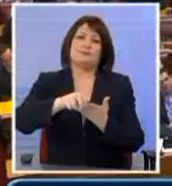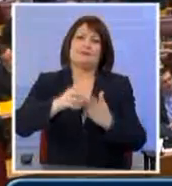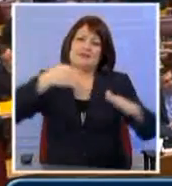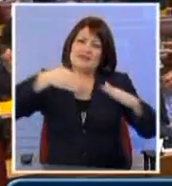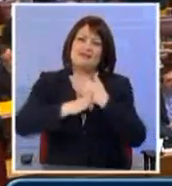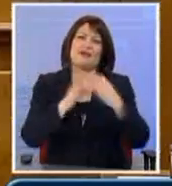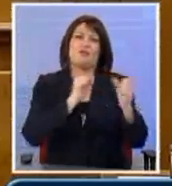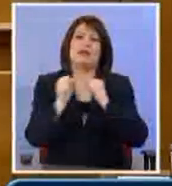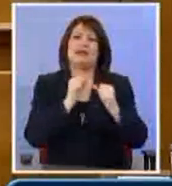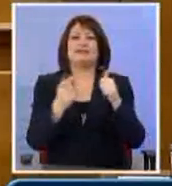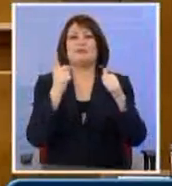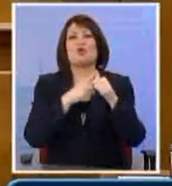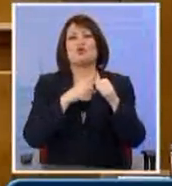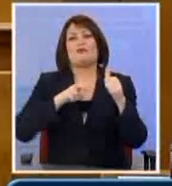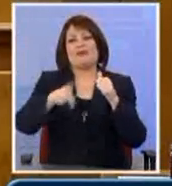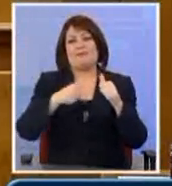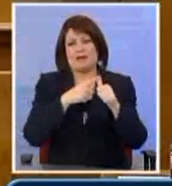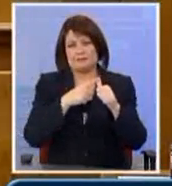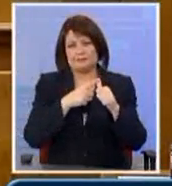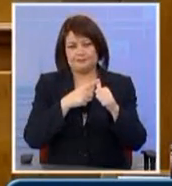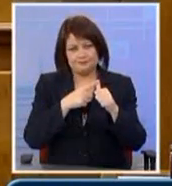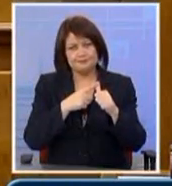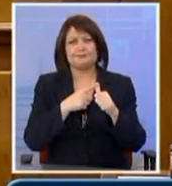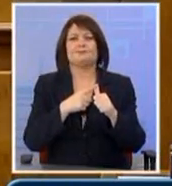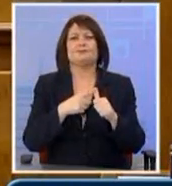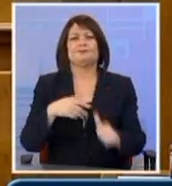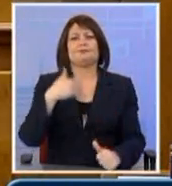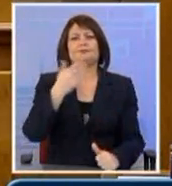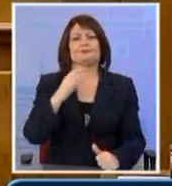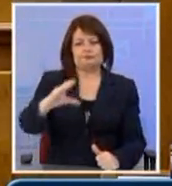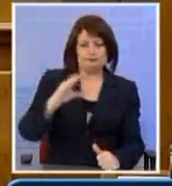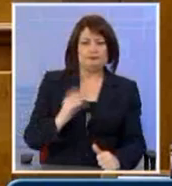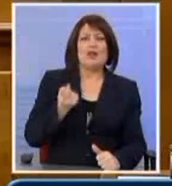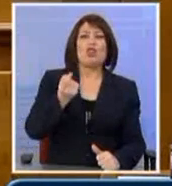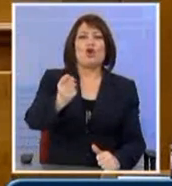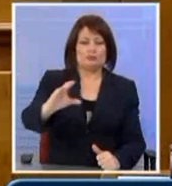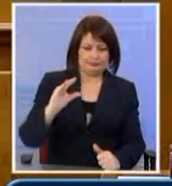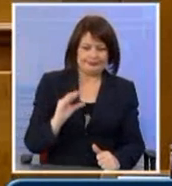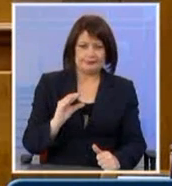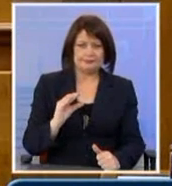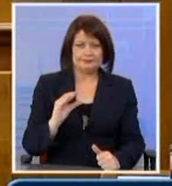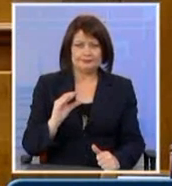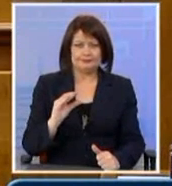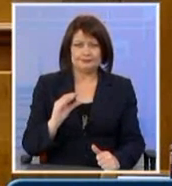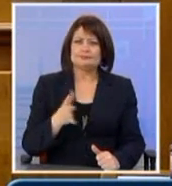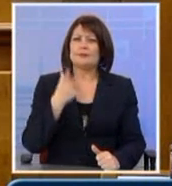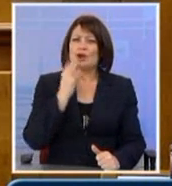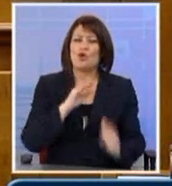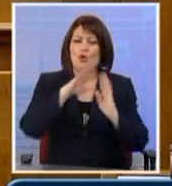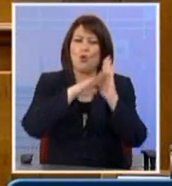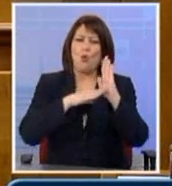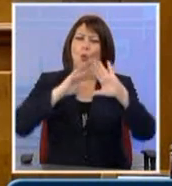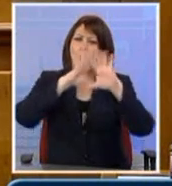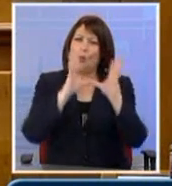κρίση. Πρώτο βήμα, η εκταμείευση της προβλεπόμενης επόμενης δόσης, επειδή έχουν εκπληρωθεί